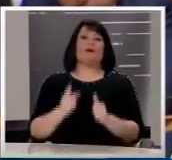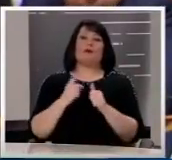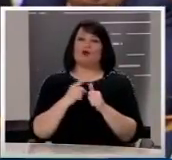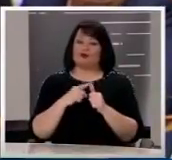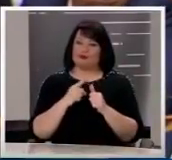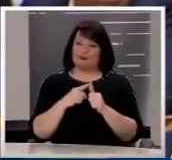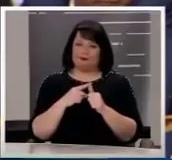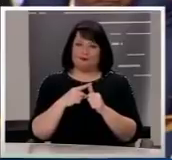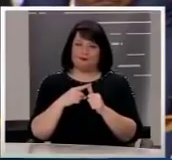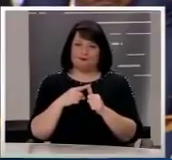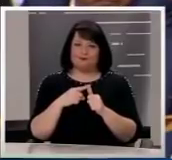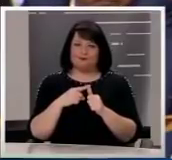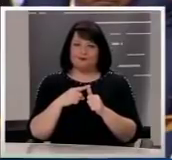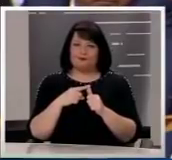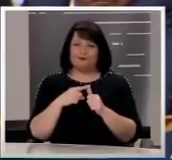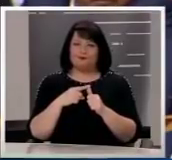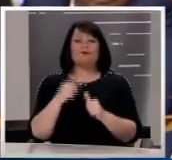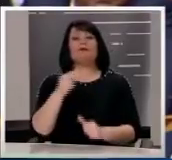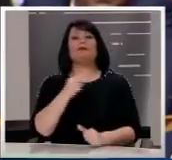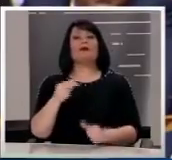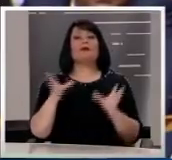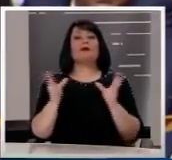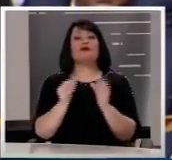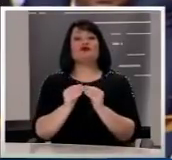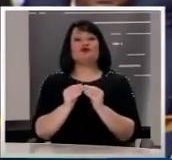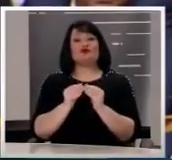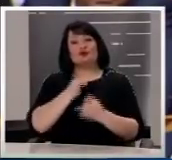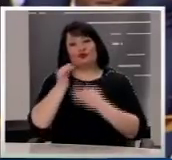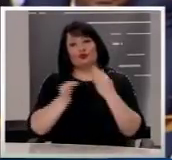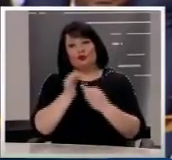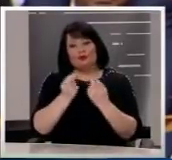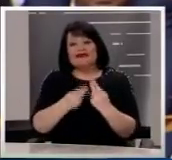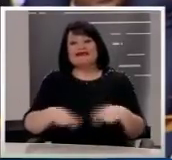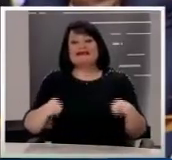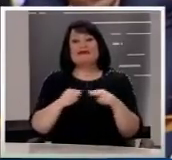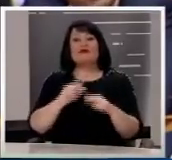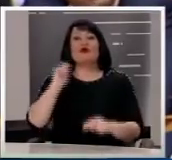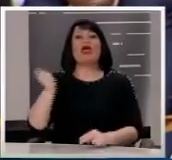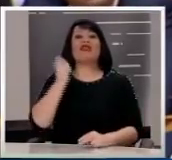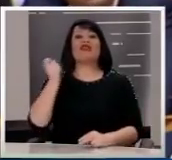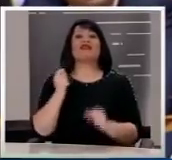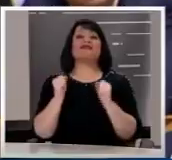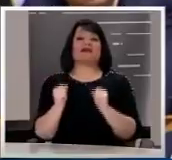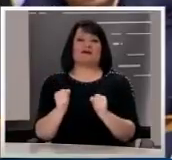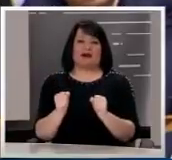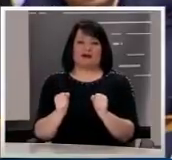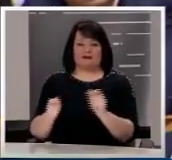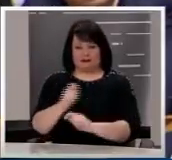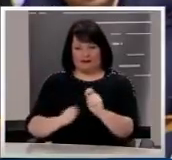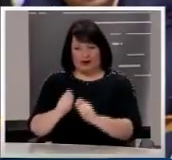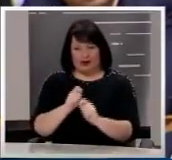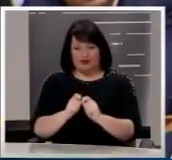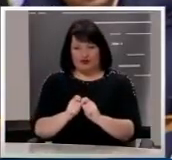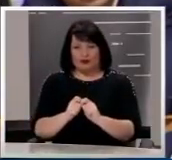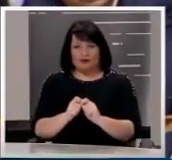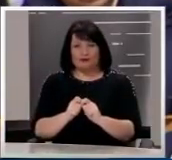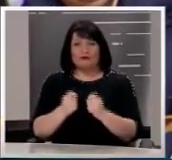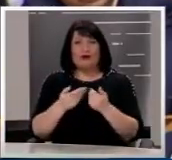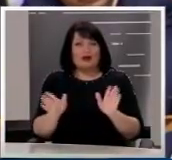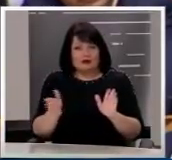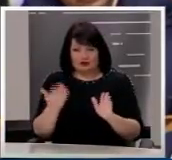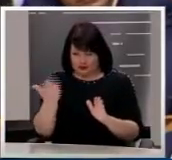Πρώτον, το θέμα που θέσατε για τη σύσταση Συμβουλίου Εθνικής Ασφάλειας. Κύριε Μητσοτάκη, είμαι ανοιχτός